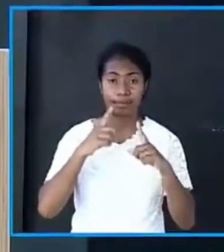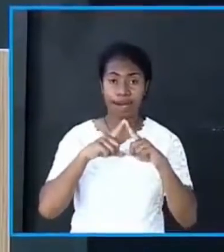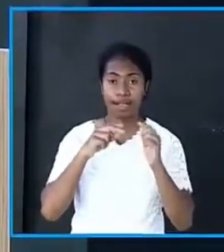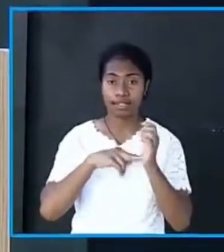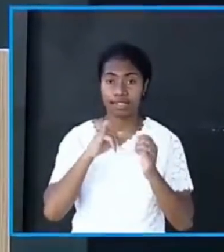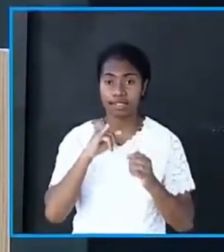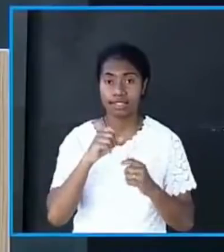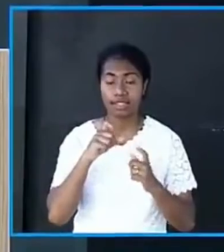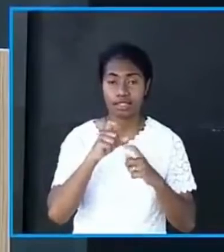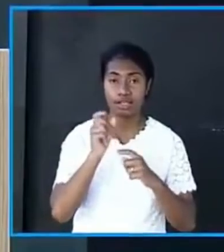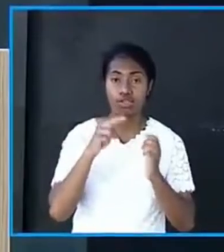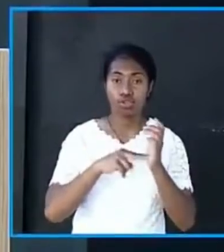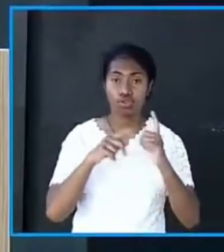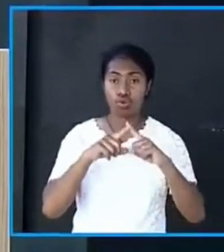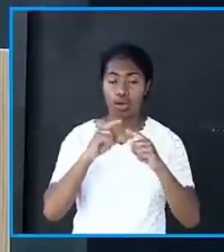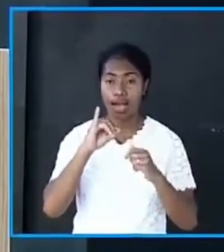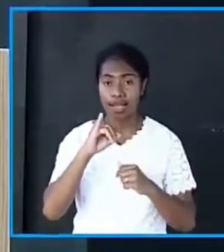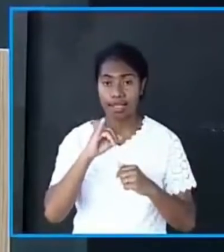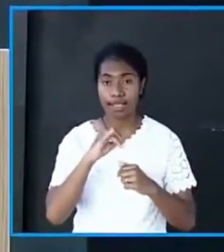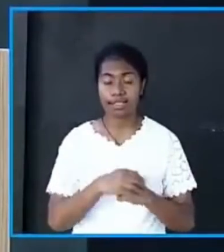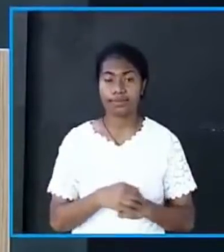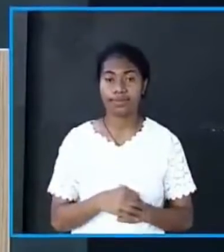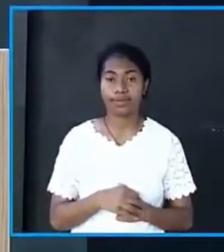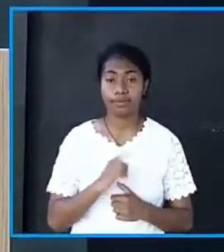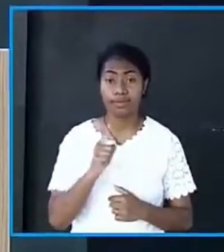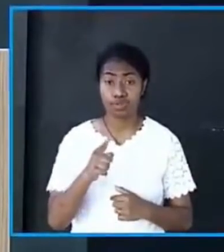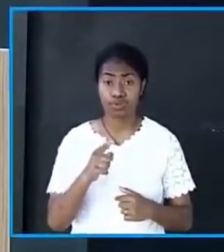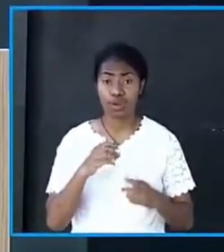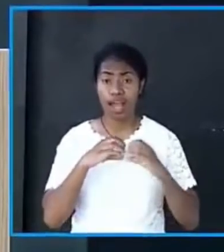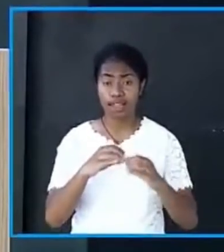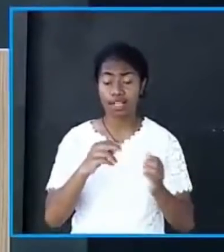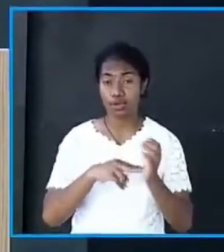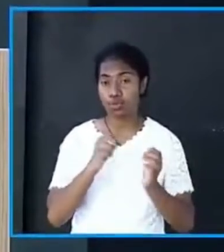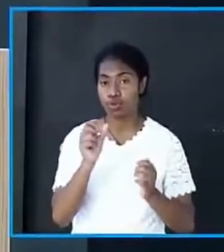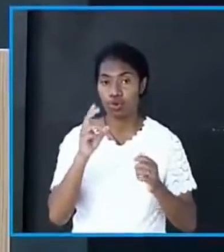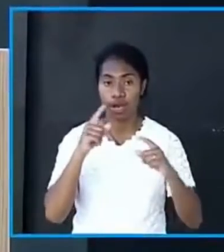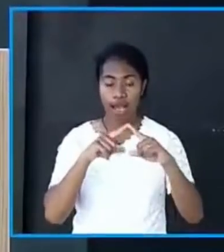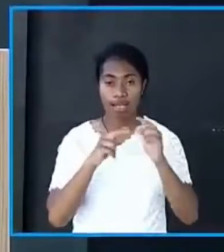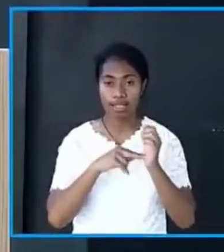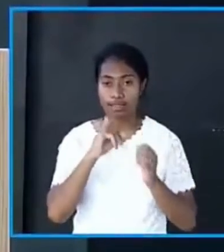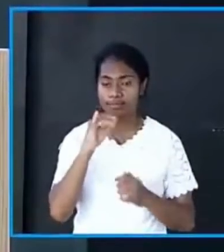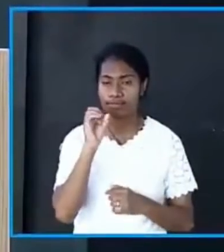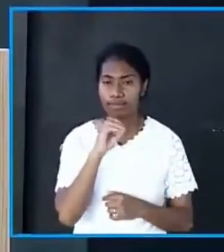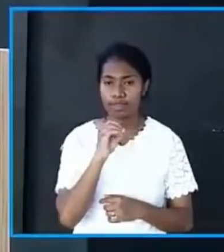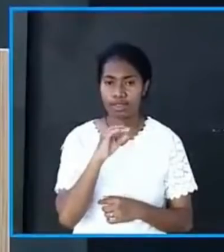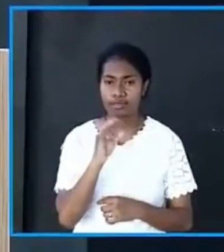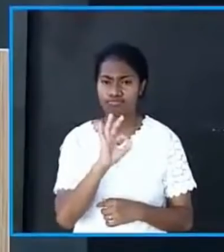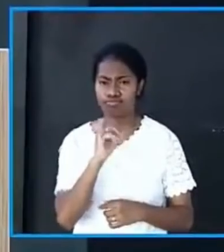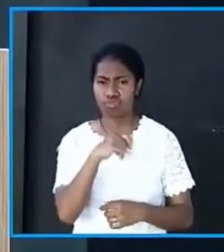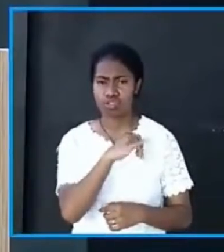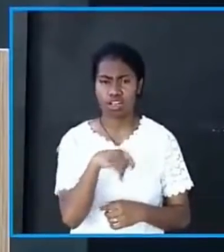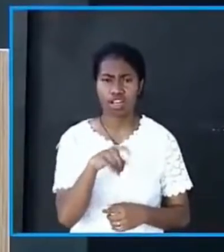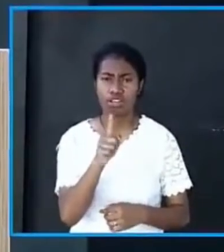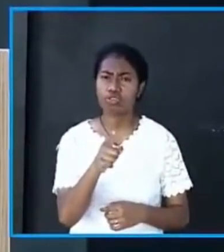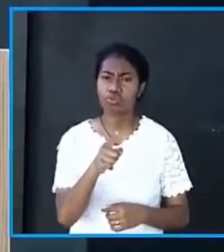tesis hati nurani bicara bersama-sama Itulah sebabnya waktu sekarang mau